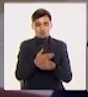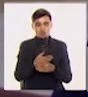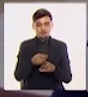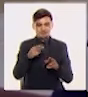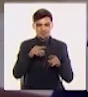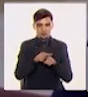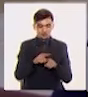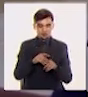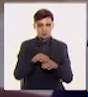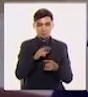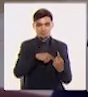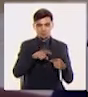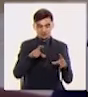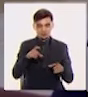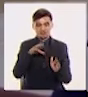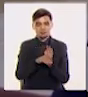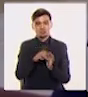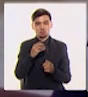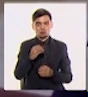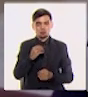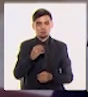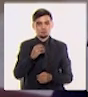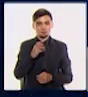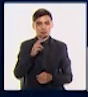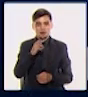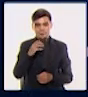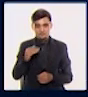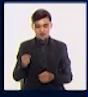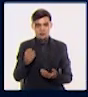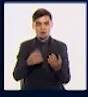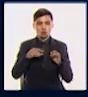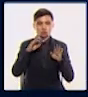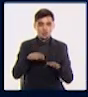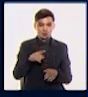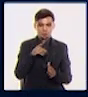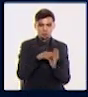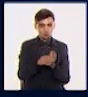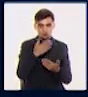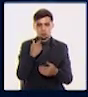оның ішіне тек жаңағы кафе, кішігірім ресторандар ғана емес,